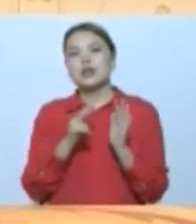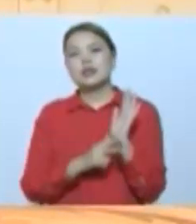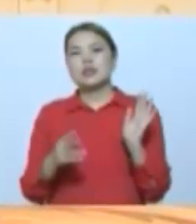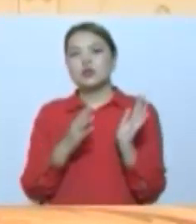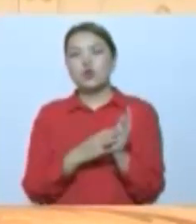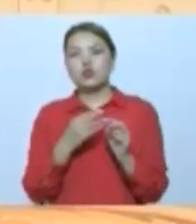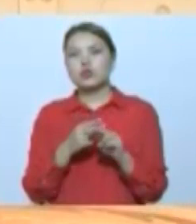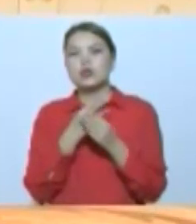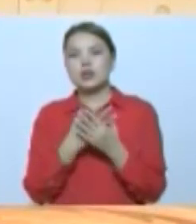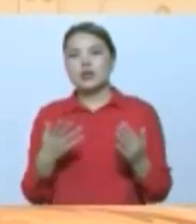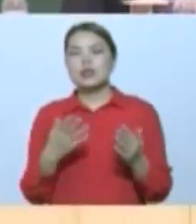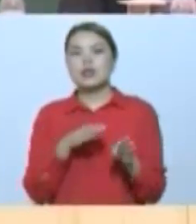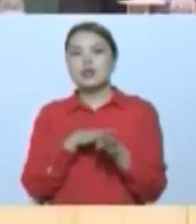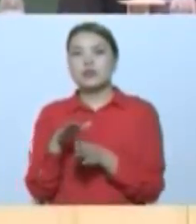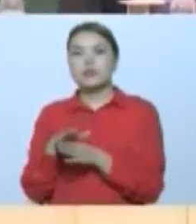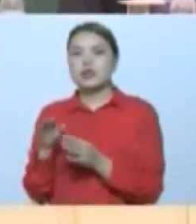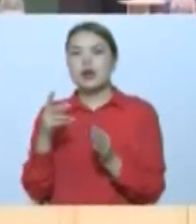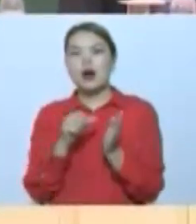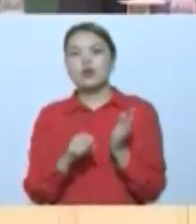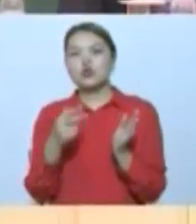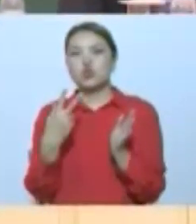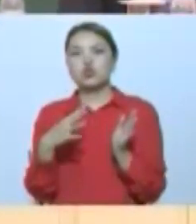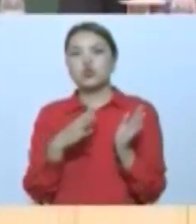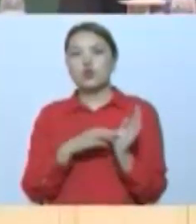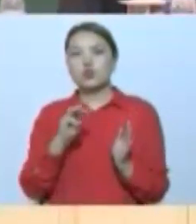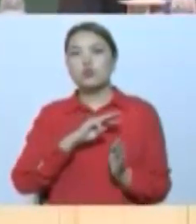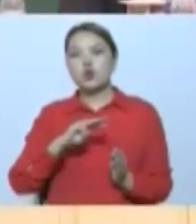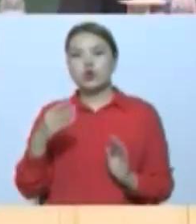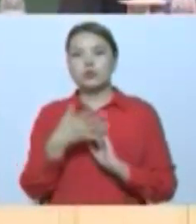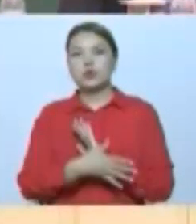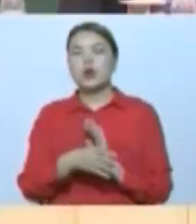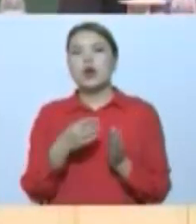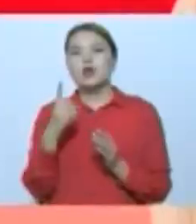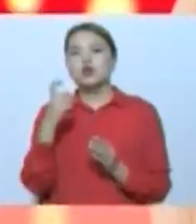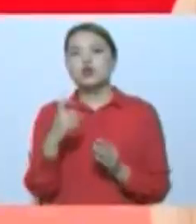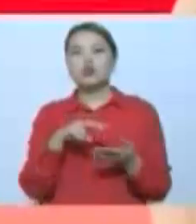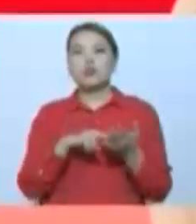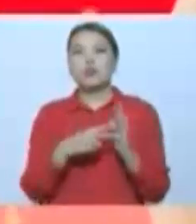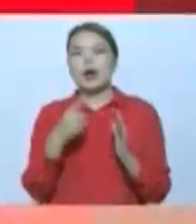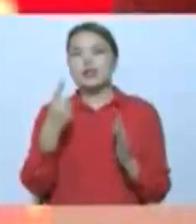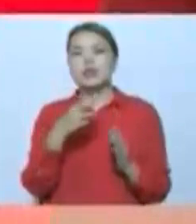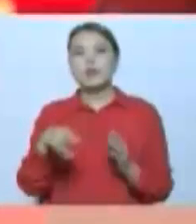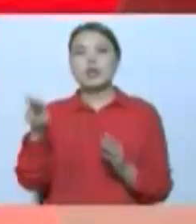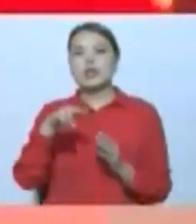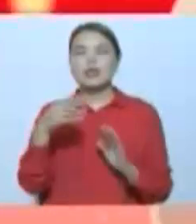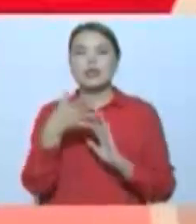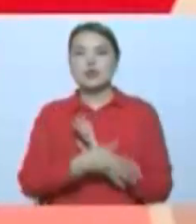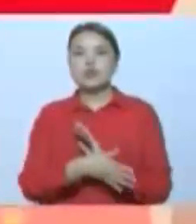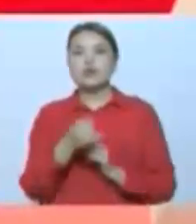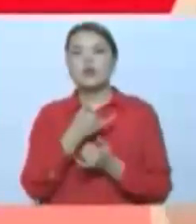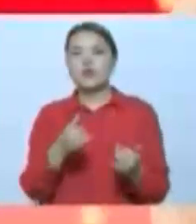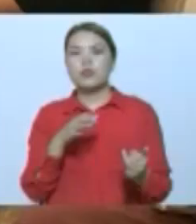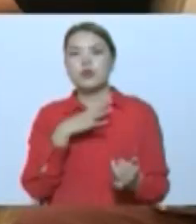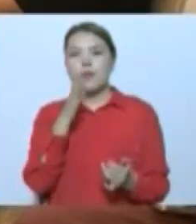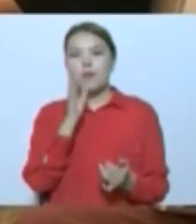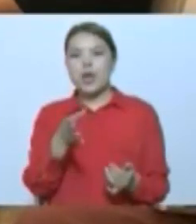89 әлеуметтік жобаға 639 миллион теңге қаралса, биыл 100 әлеуметтік жобаға 1 миллиард теңге бөлініп отыр. Соңғы 5